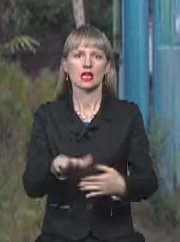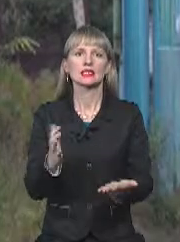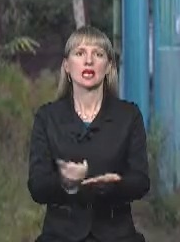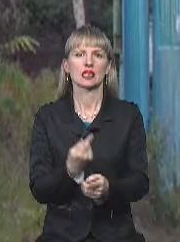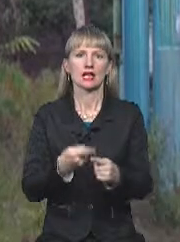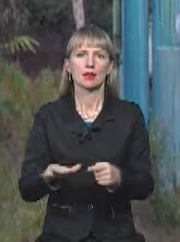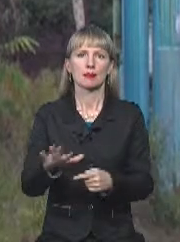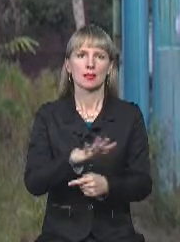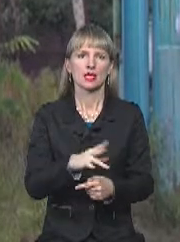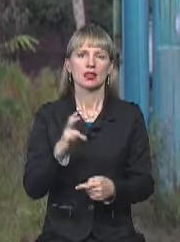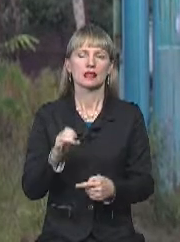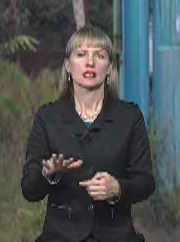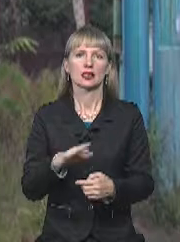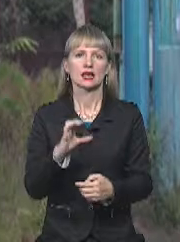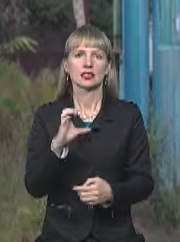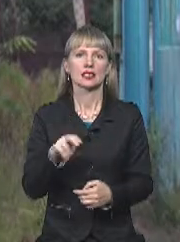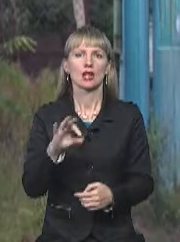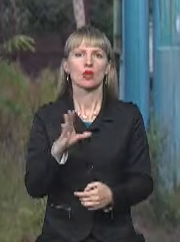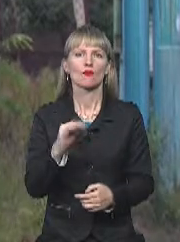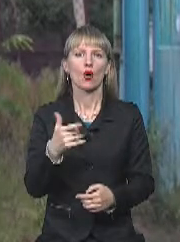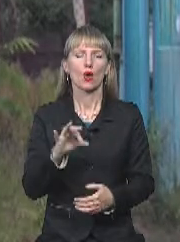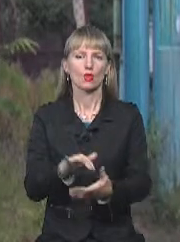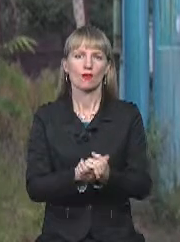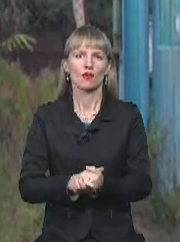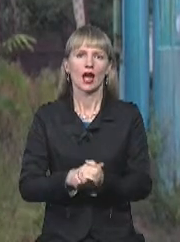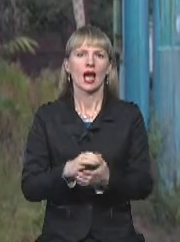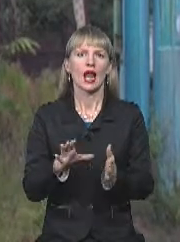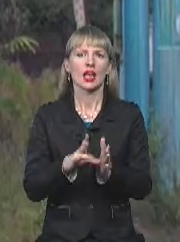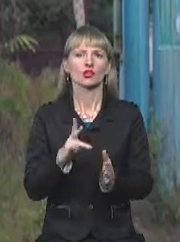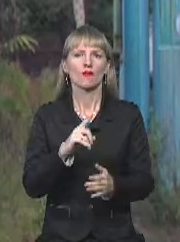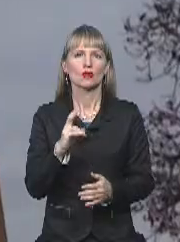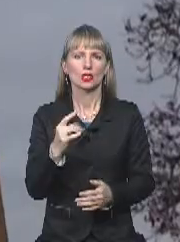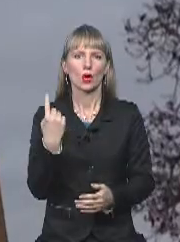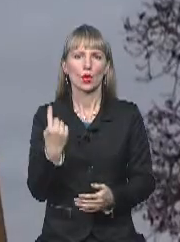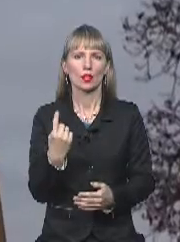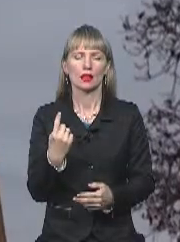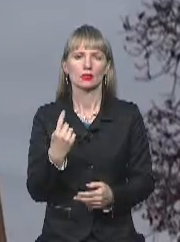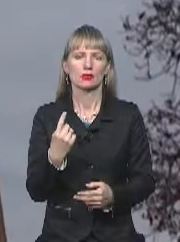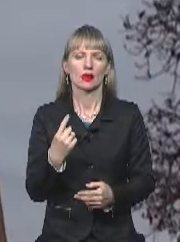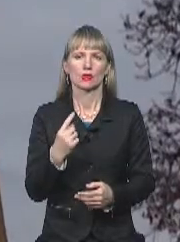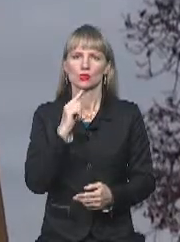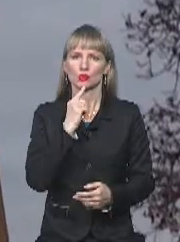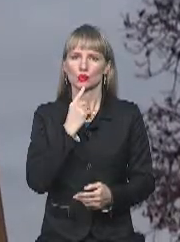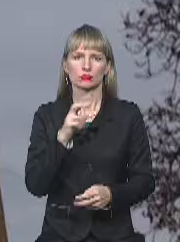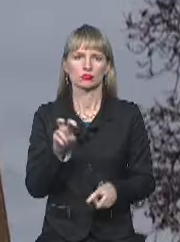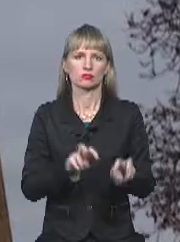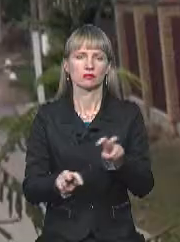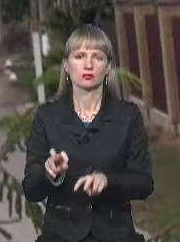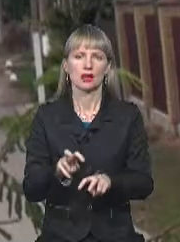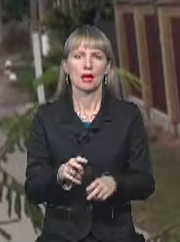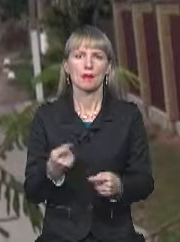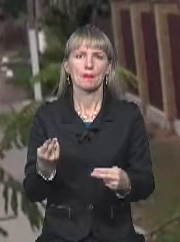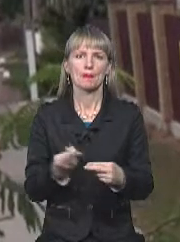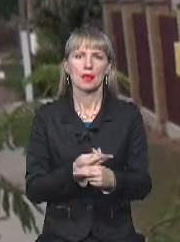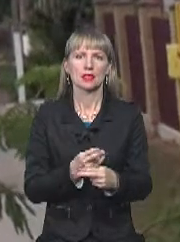на території садового товариства «Електровозник-1», не загубившись у безлічі вуличок і стежинок, без відповідних